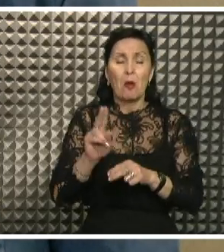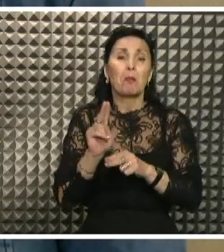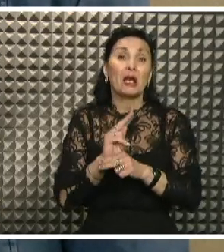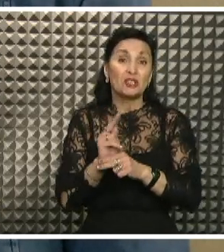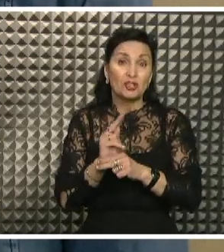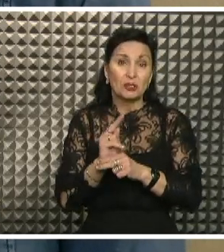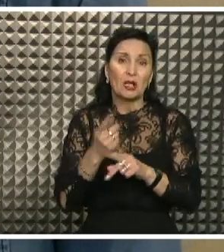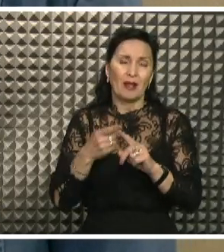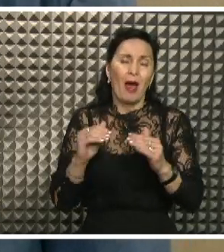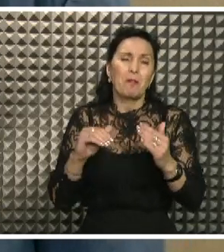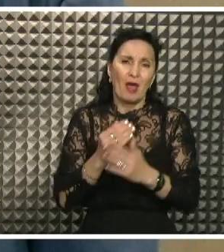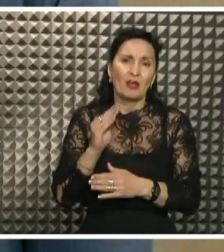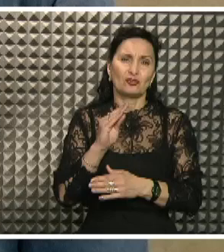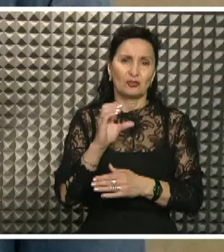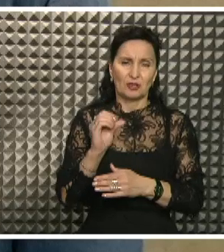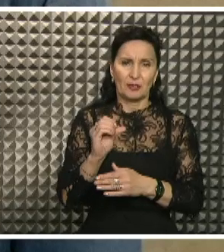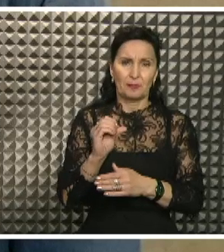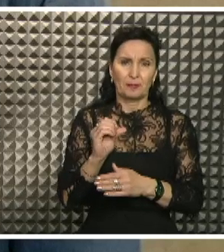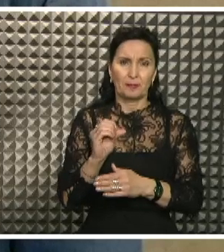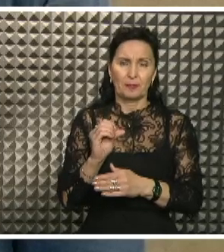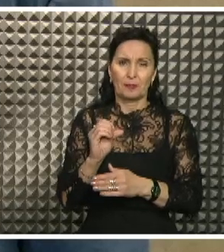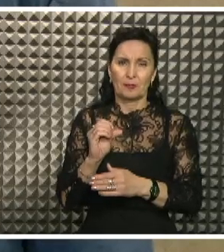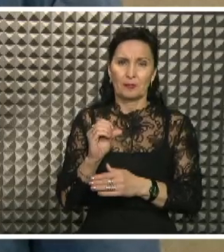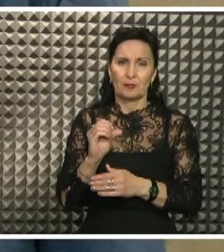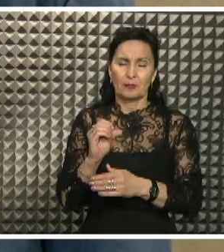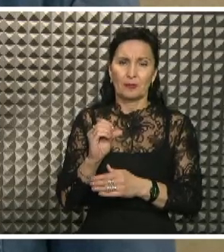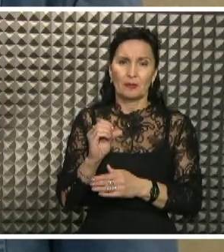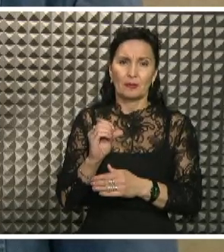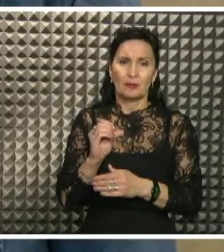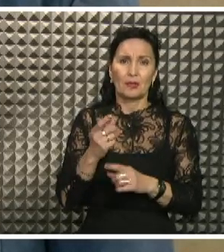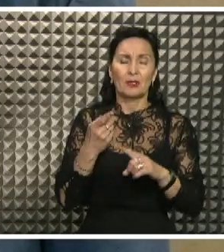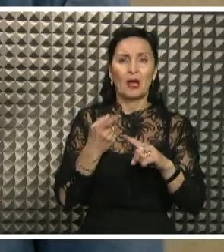Полечиться. Это опять же, ну, скажем так, это